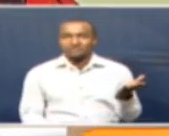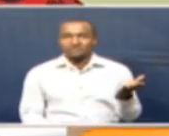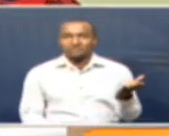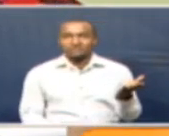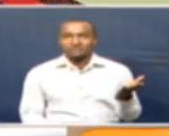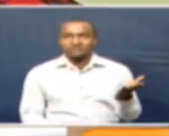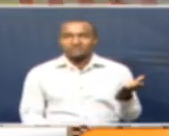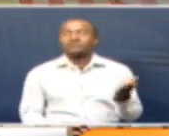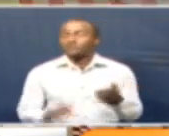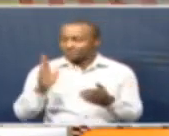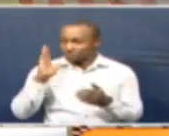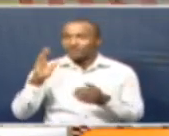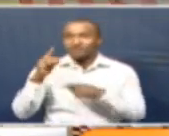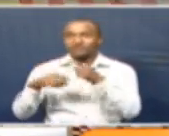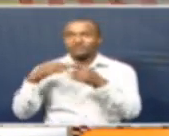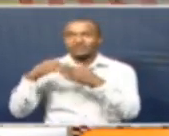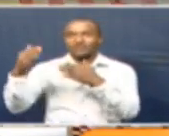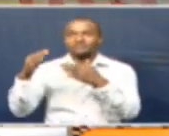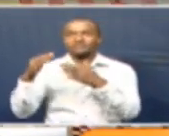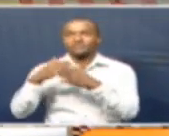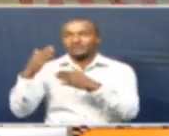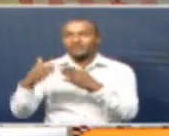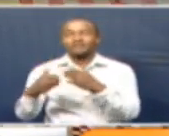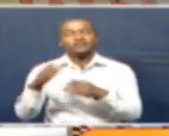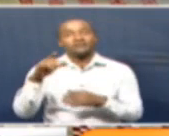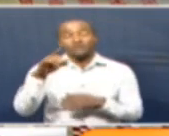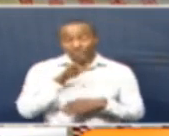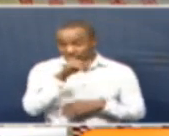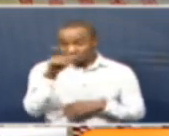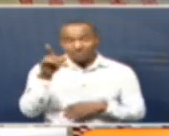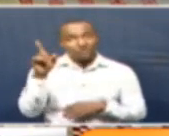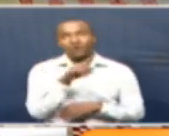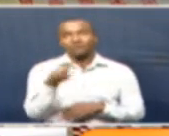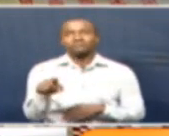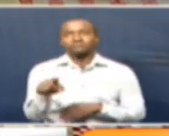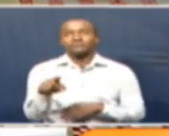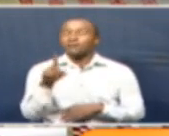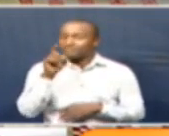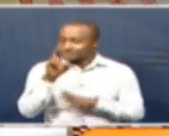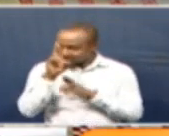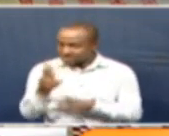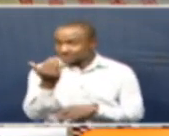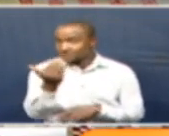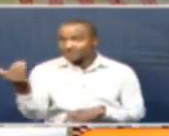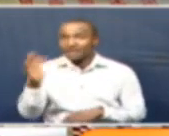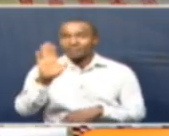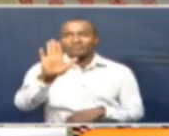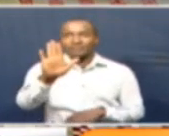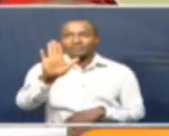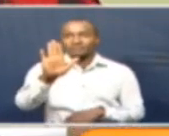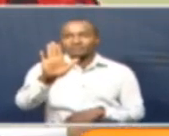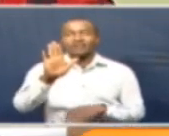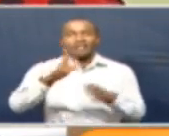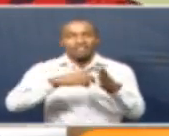haya. Tutaendelea weekend. Kwa hivyo ni uchinzi kina mama kama mimi. Makosa kabisa. Waheshimuni watoto wenu, na